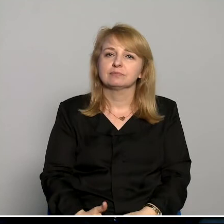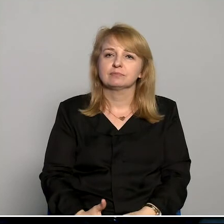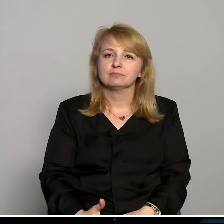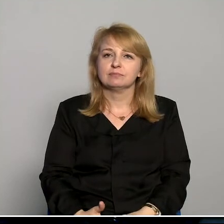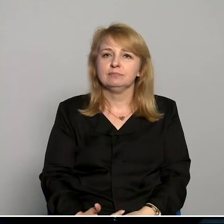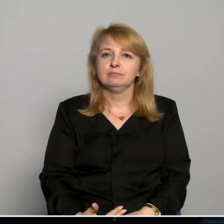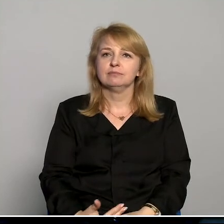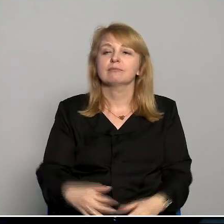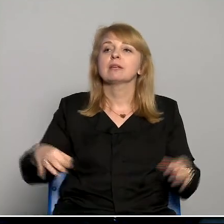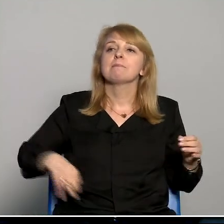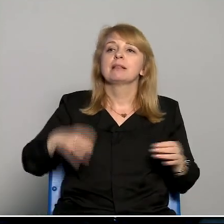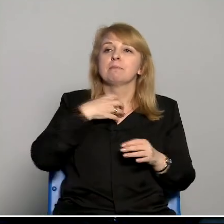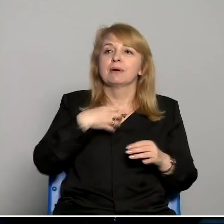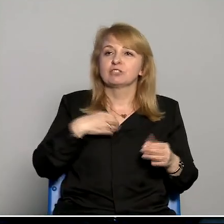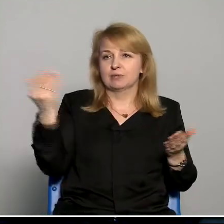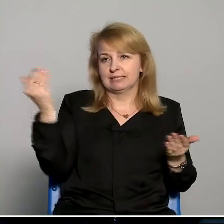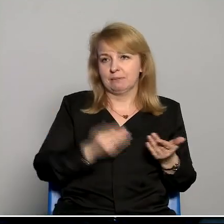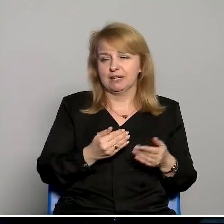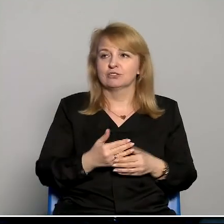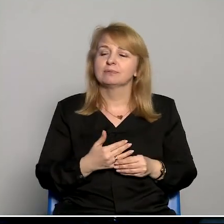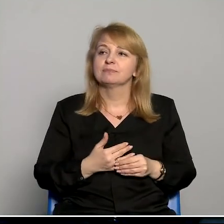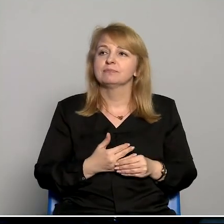Panie Marszałku, zapraszam na scenę.